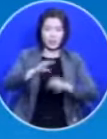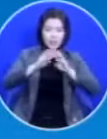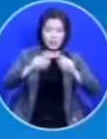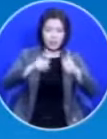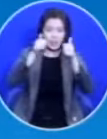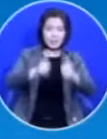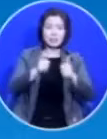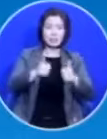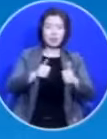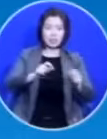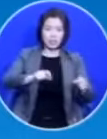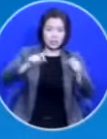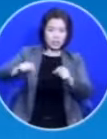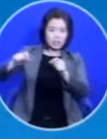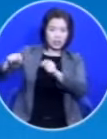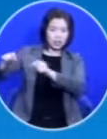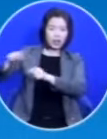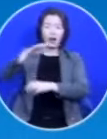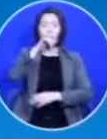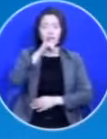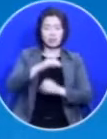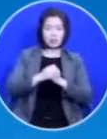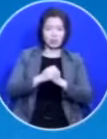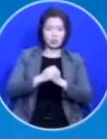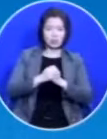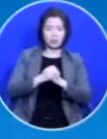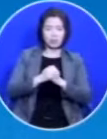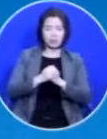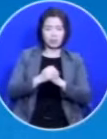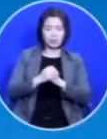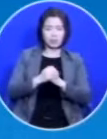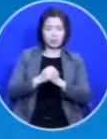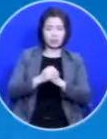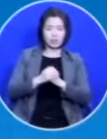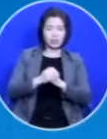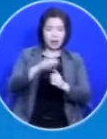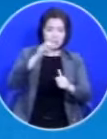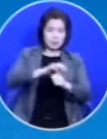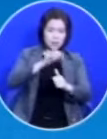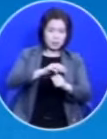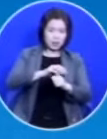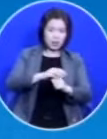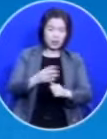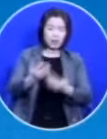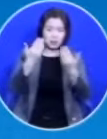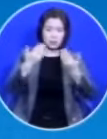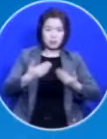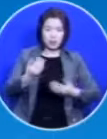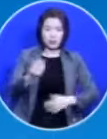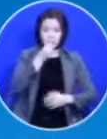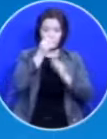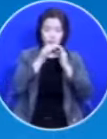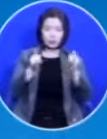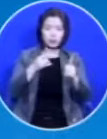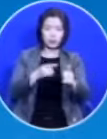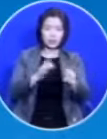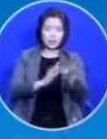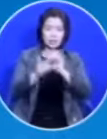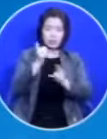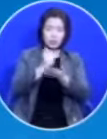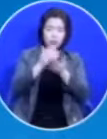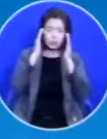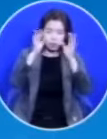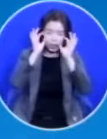심판이 미루어지고 있는 겁니다 핍박당하는 성도에게 예수님을 바라보는